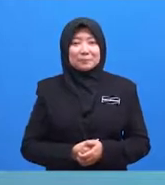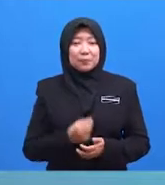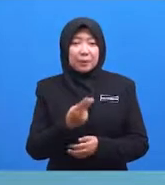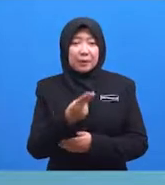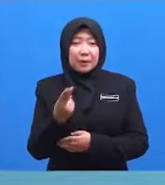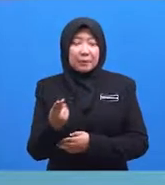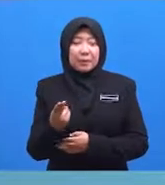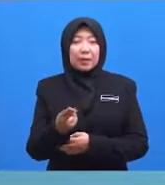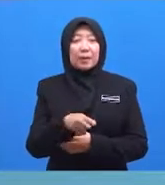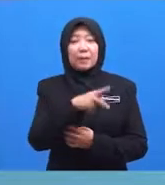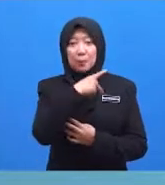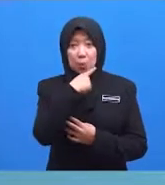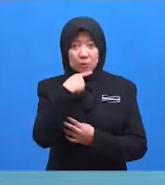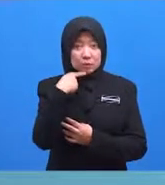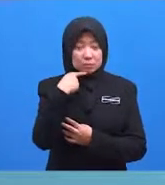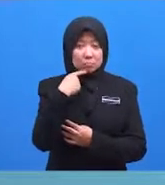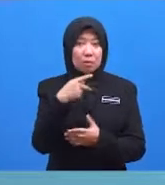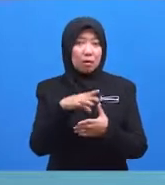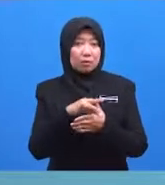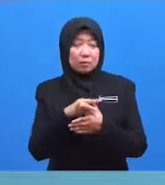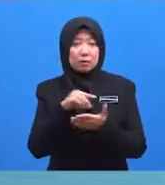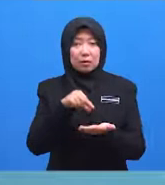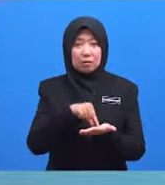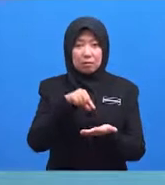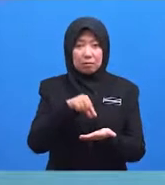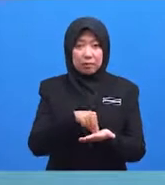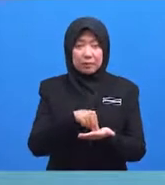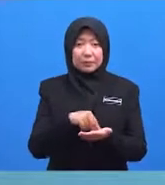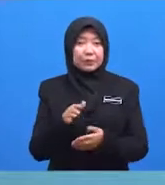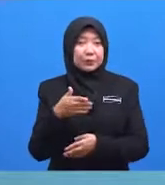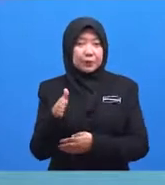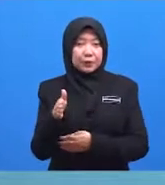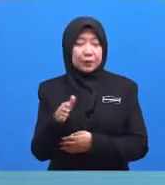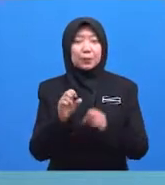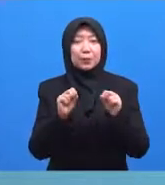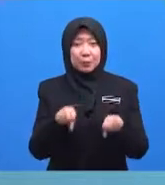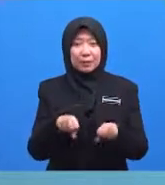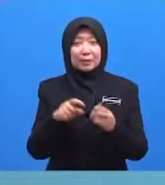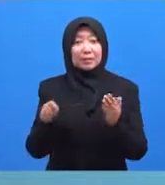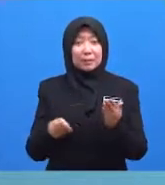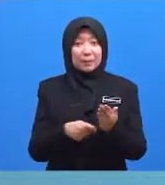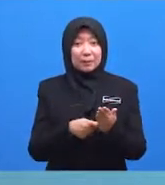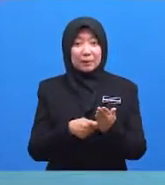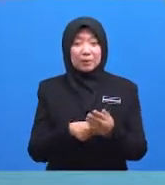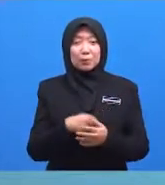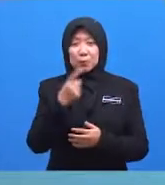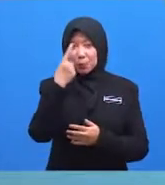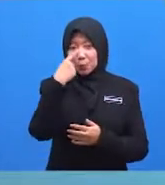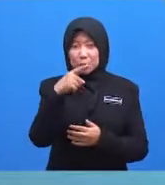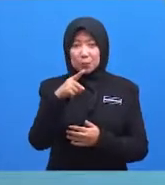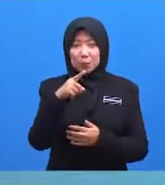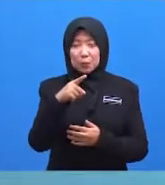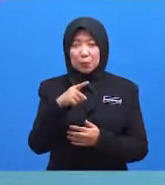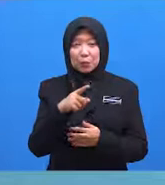Bahan-bahan protein seperti daging, ayam, ikan juga boleh ditambahkan untuk